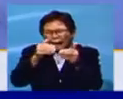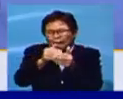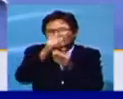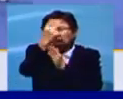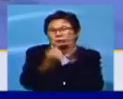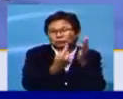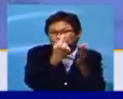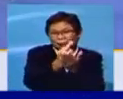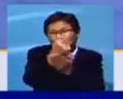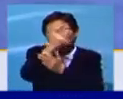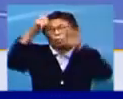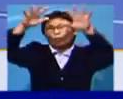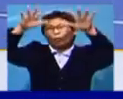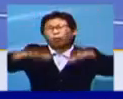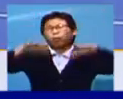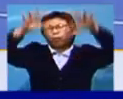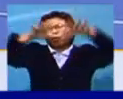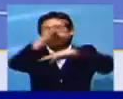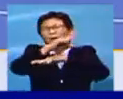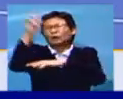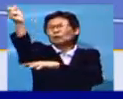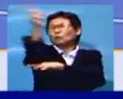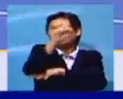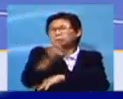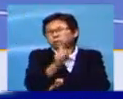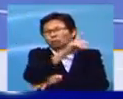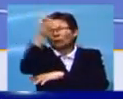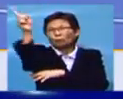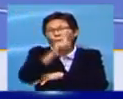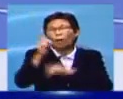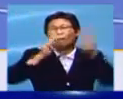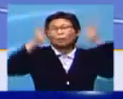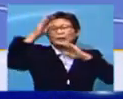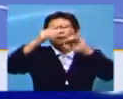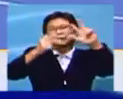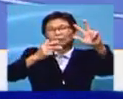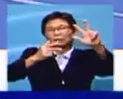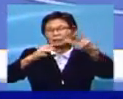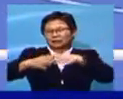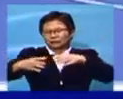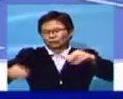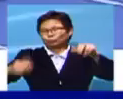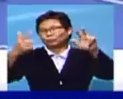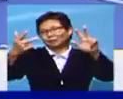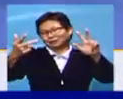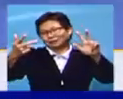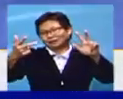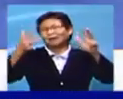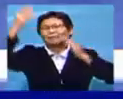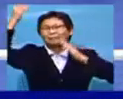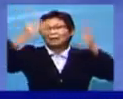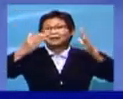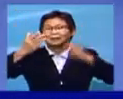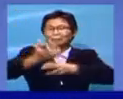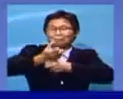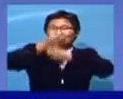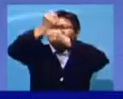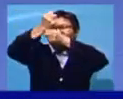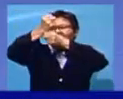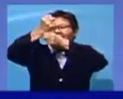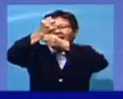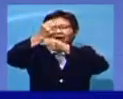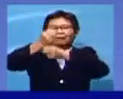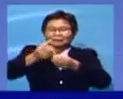sejam kerana hujan lebat berserta kilat dengan keputusan Malaysia 3 jepun sat Malaysia terus meng perlawanan sebaik